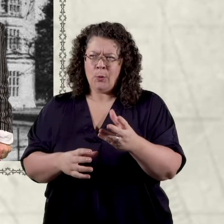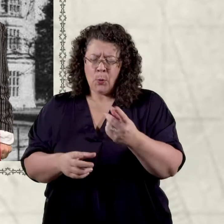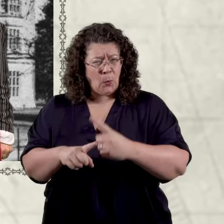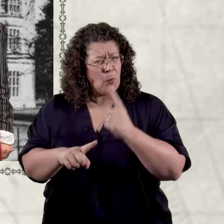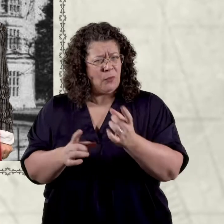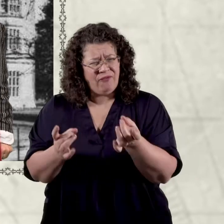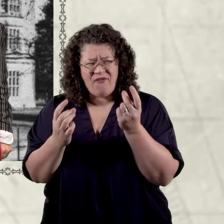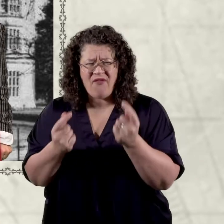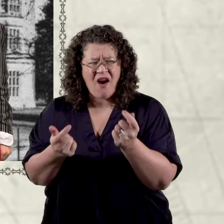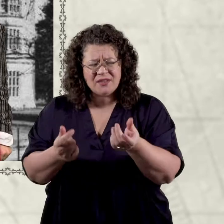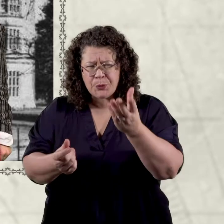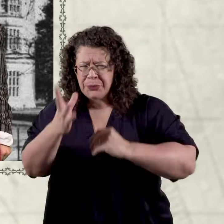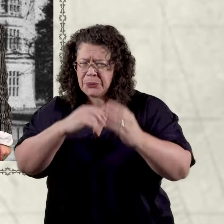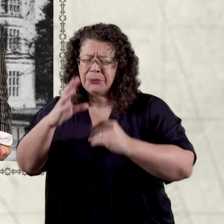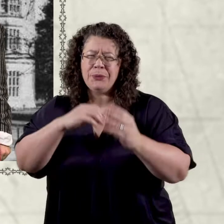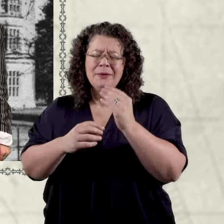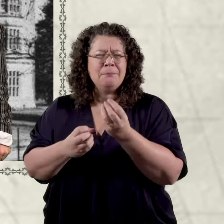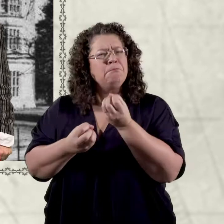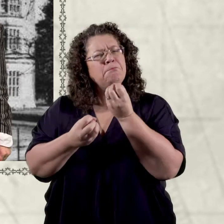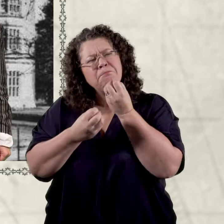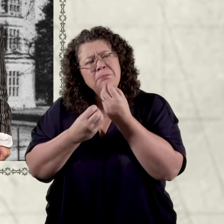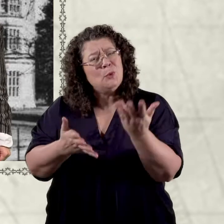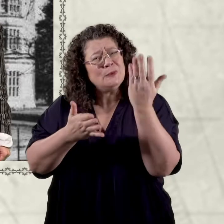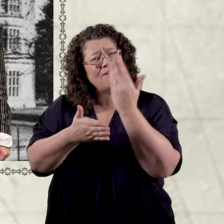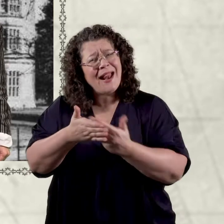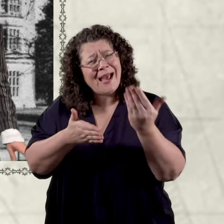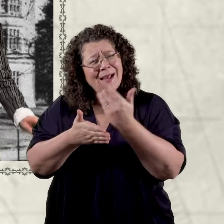hi'n iaith brydferth.